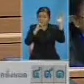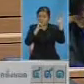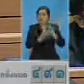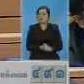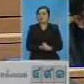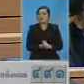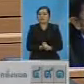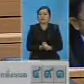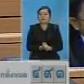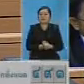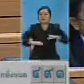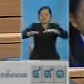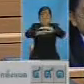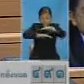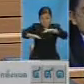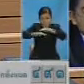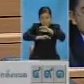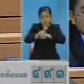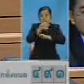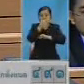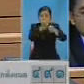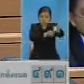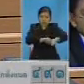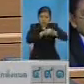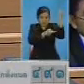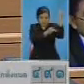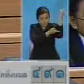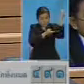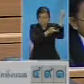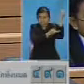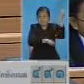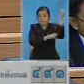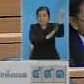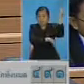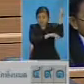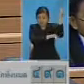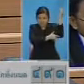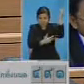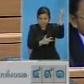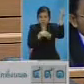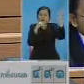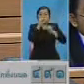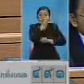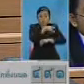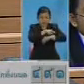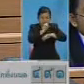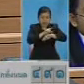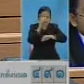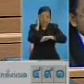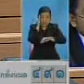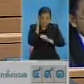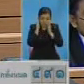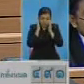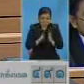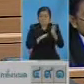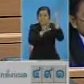บนพื้นฐานของชาวสวนยางพาราโดยเฉพาะในจังหวัดชายแดนภาคใต้กราบเรียนไปถึงท่านประธานว่าคนจังหวัด